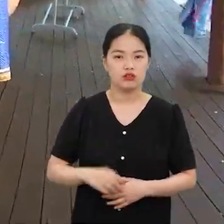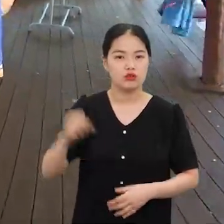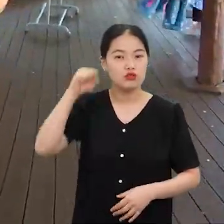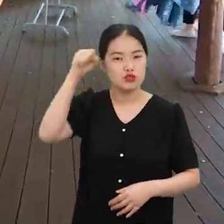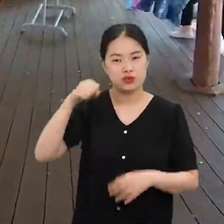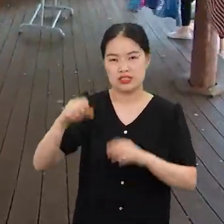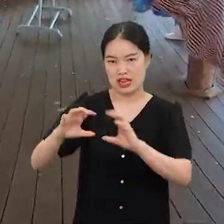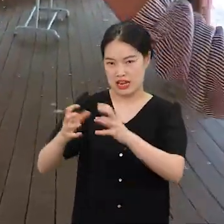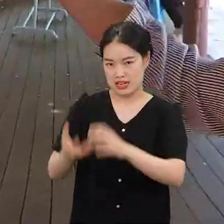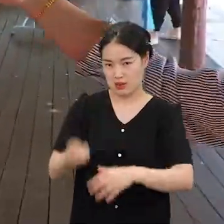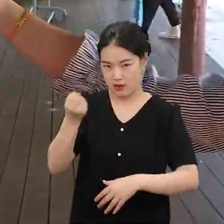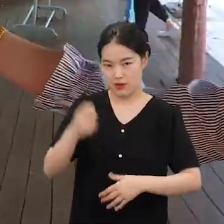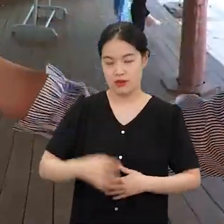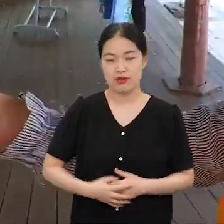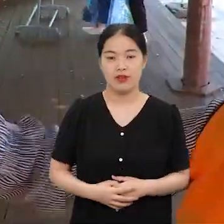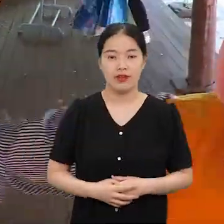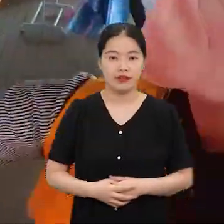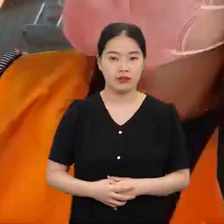우즈베키스탄.